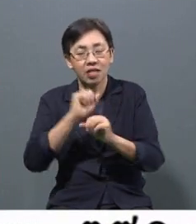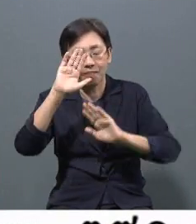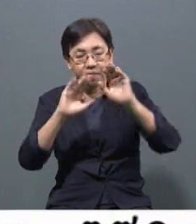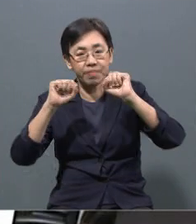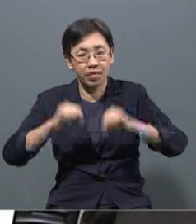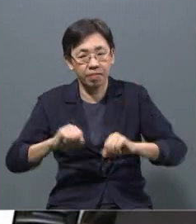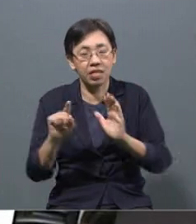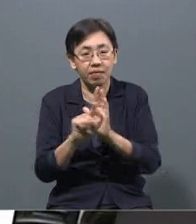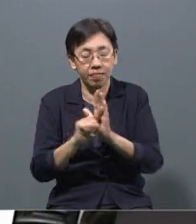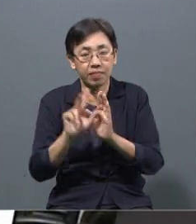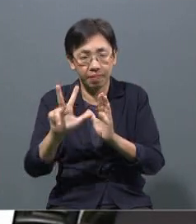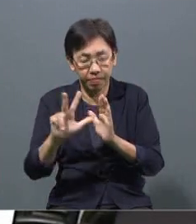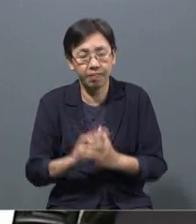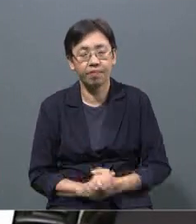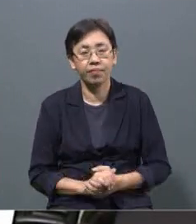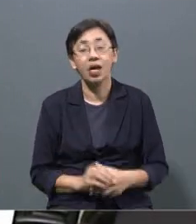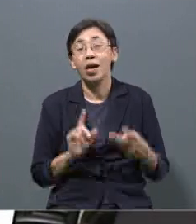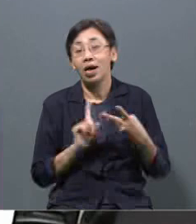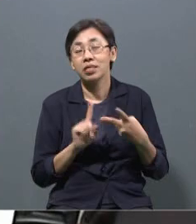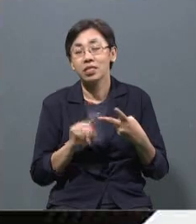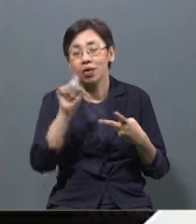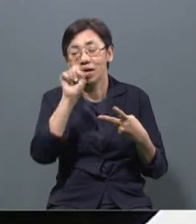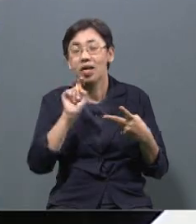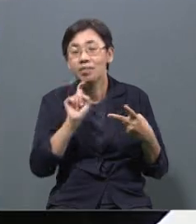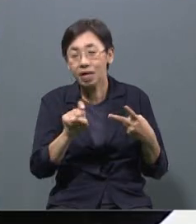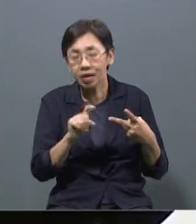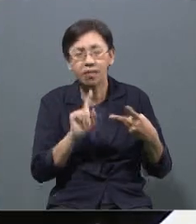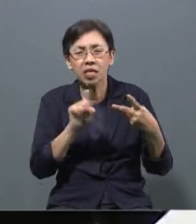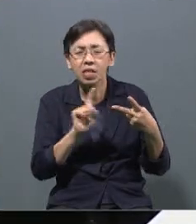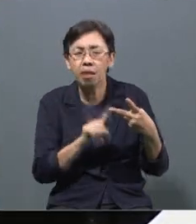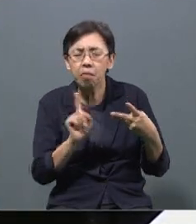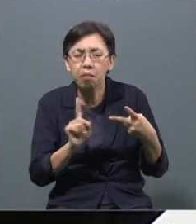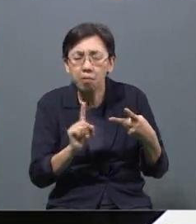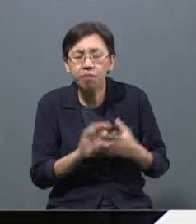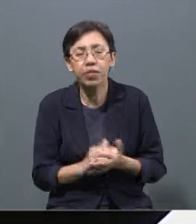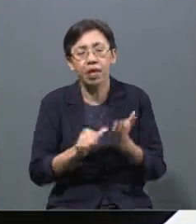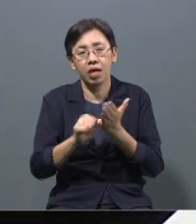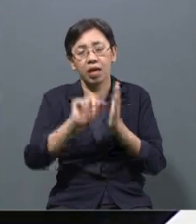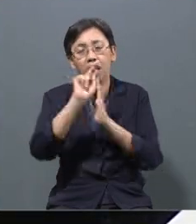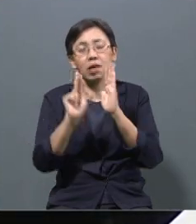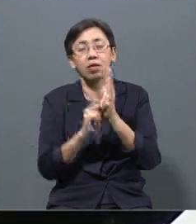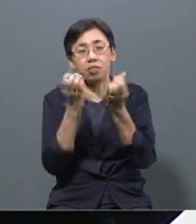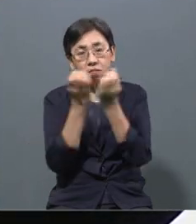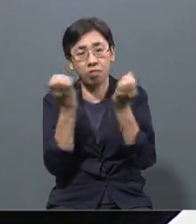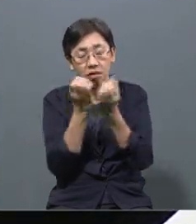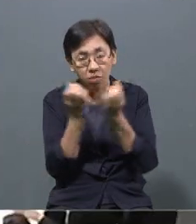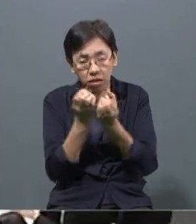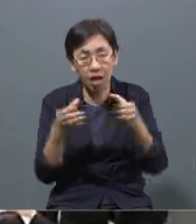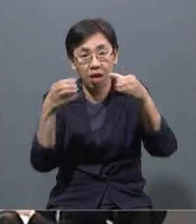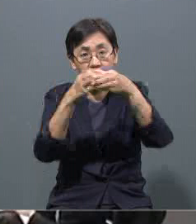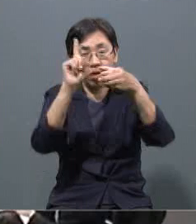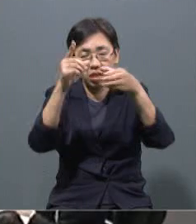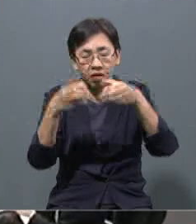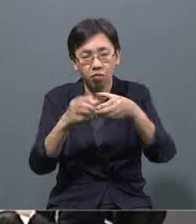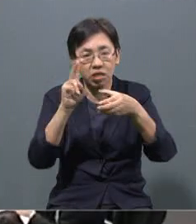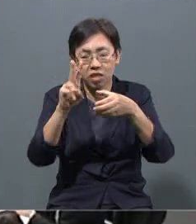ครั้งส่วนที่2เป็นคำถามค่ะว่าเห็นชอบในการแก้รัฐธรรมนูญโดยไม่แตะหมวด1และหมว